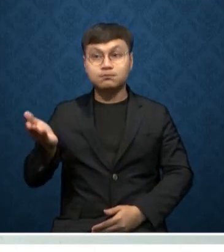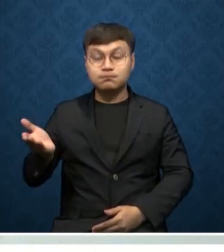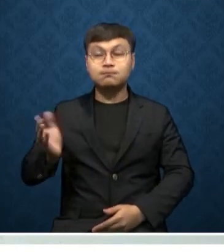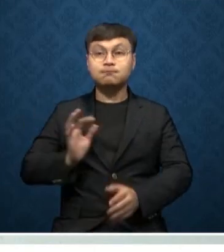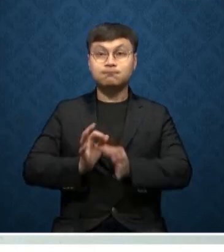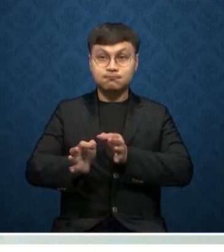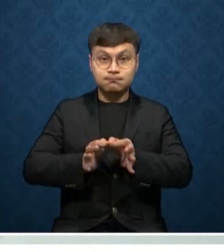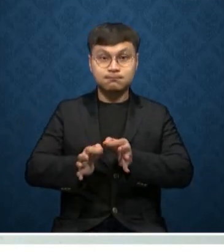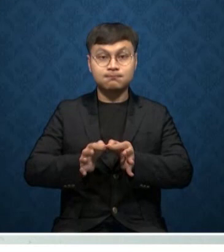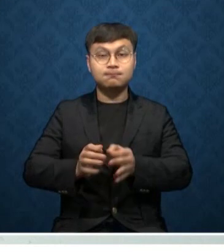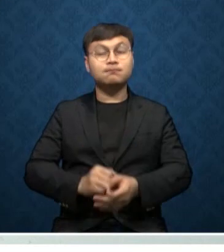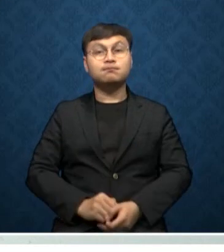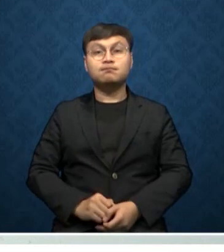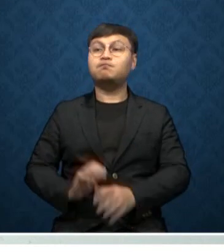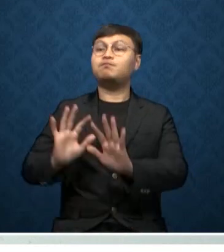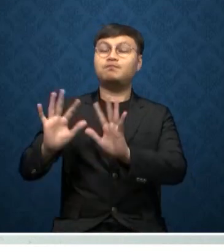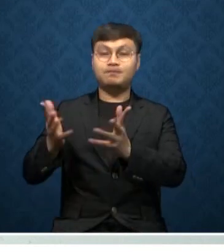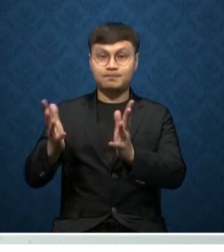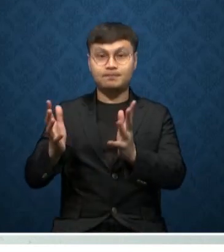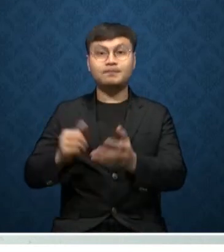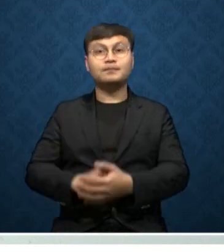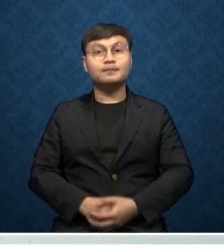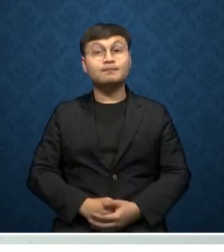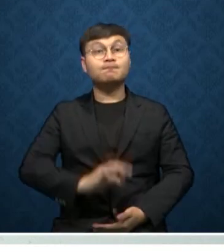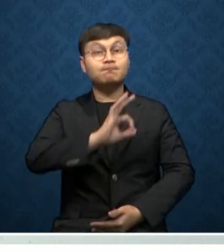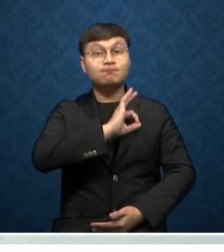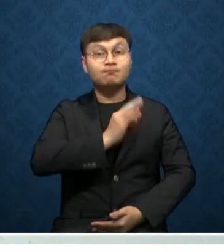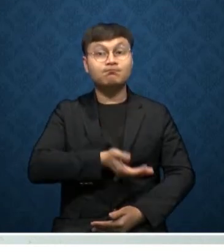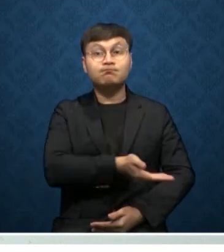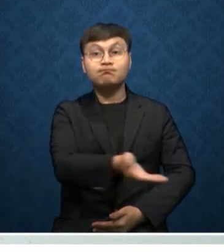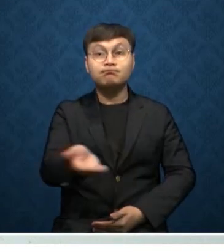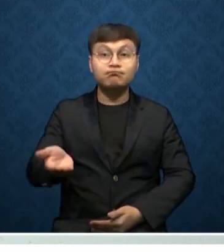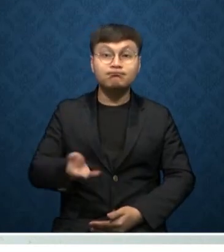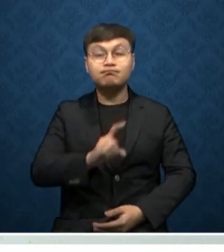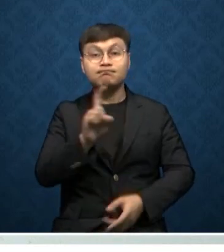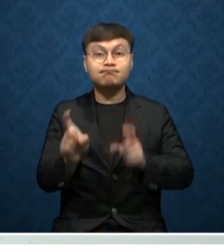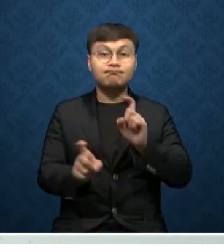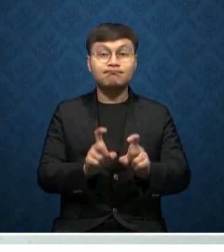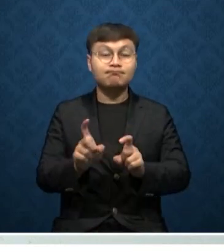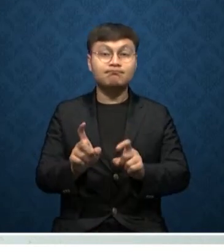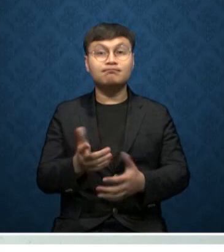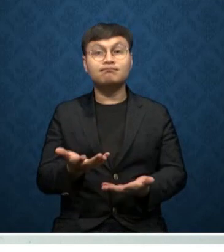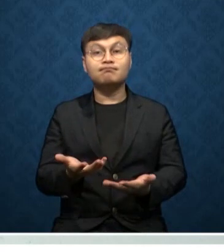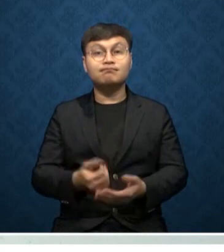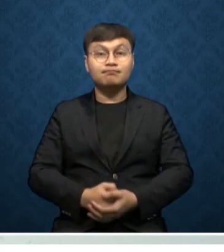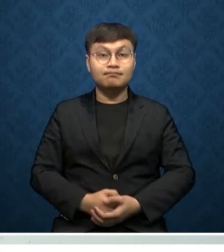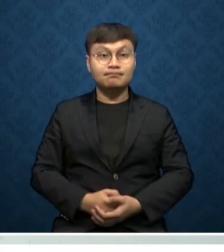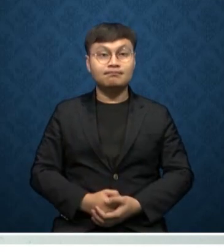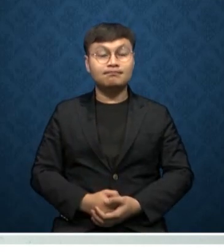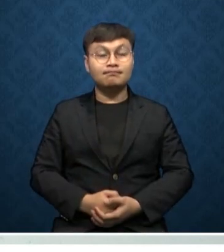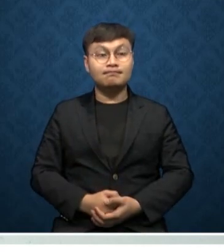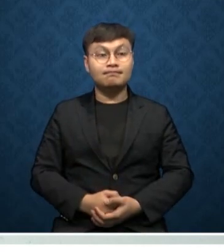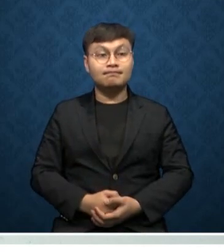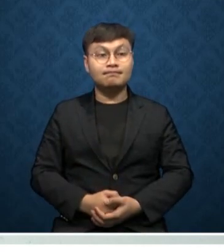ครับไม่มีนะครับมีสมาชิกท่านใดยังติดใจในประเด็นที่ผู้ชี้แจงตอบชี้แจงอีกหรือไม่